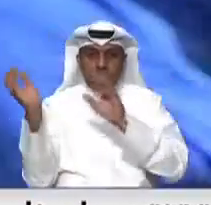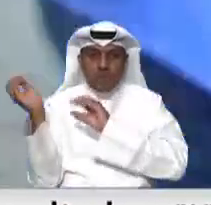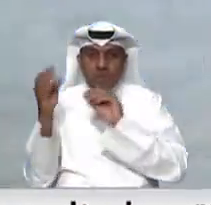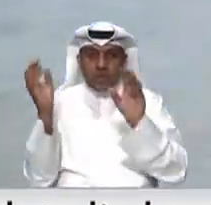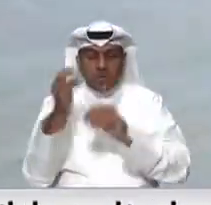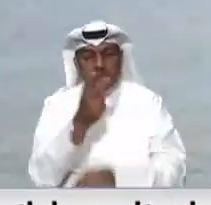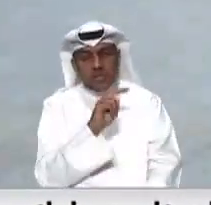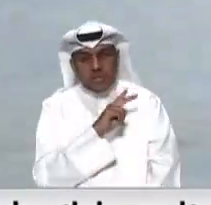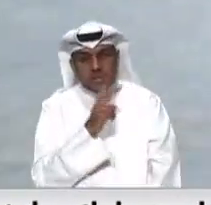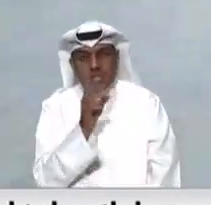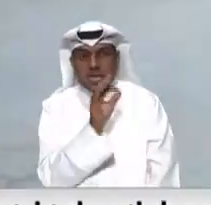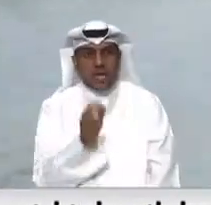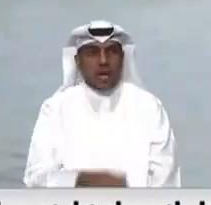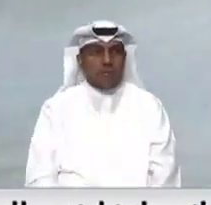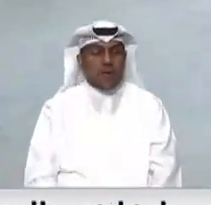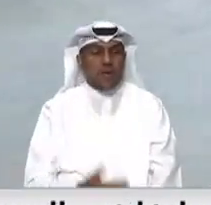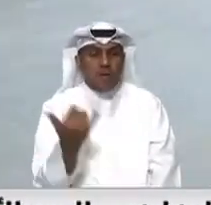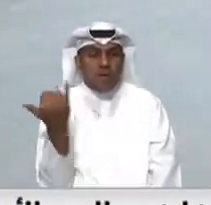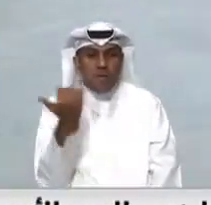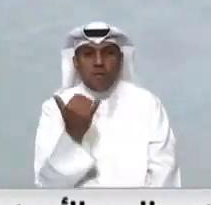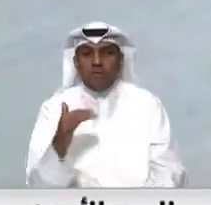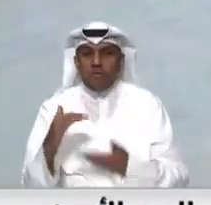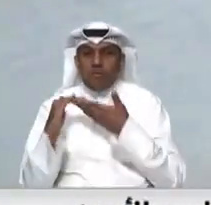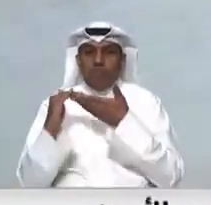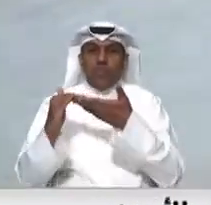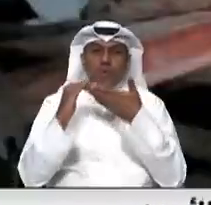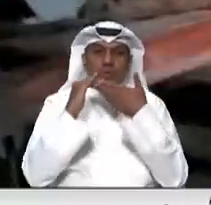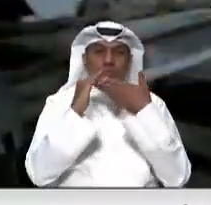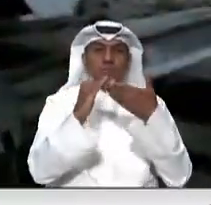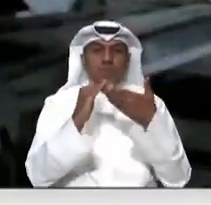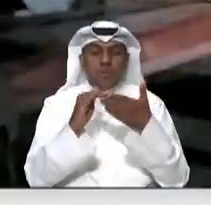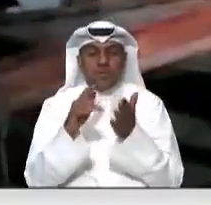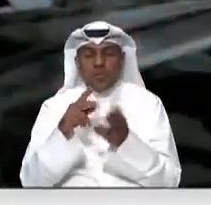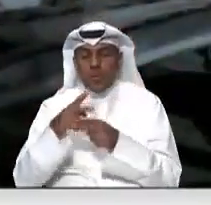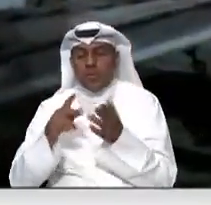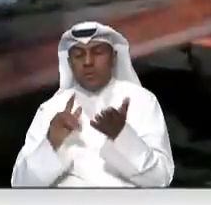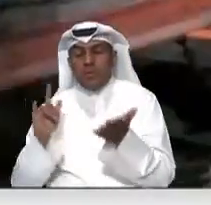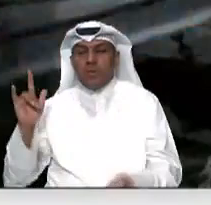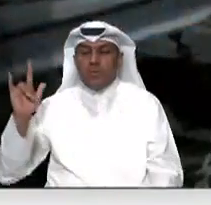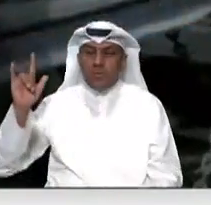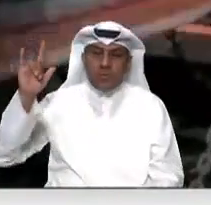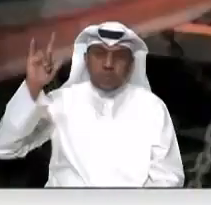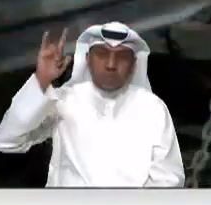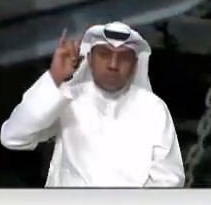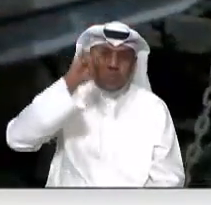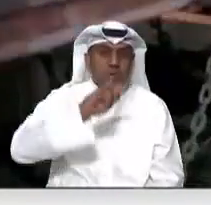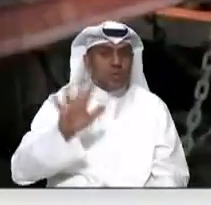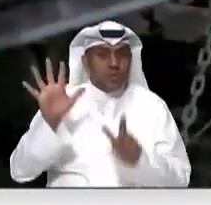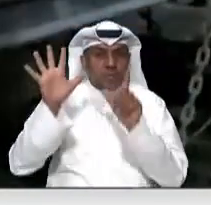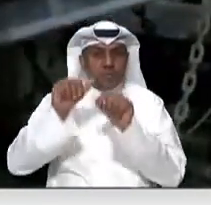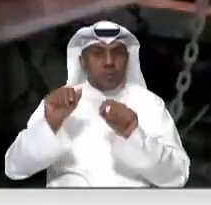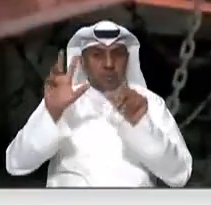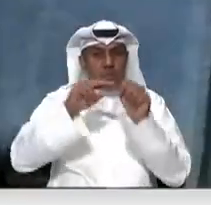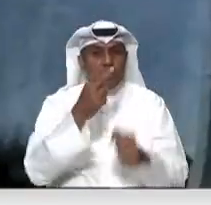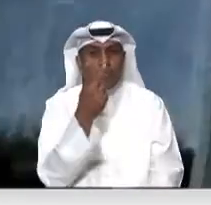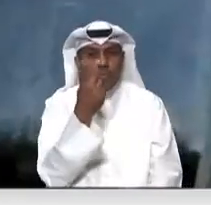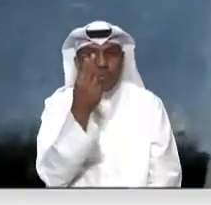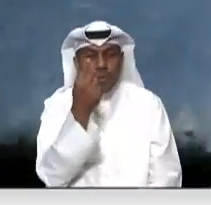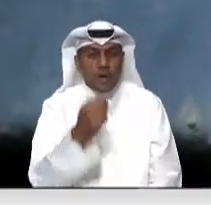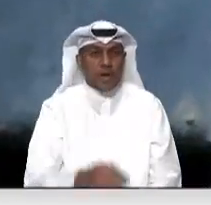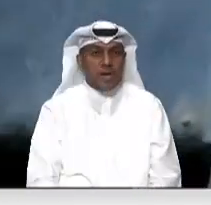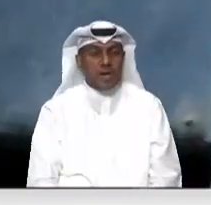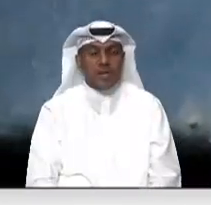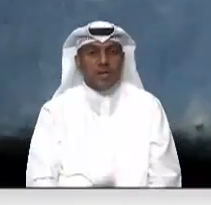كما وتأتي كجزء من مساعدات الجسر الجوي الممتد منذ أكثر من أسبوعين والذي ضم أكثر